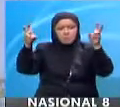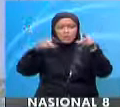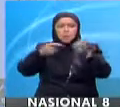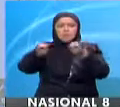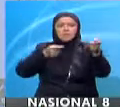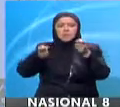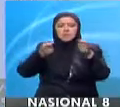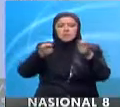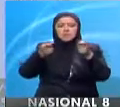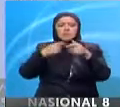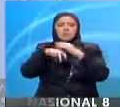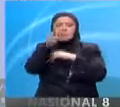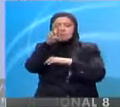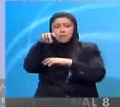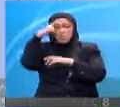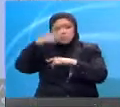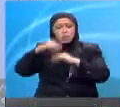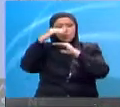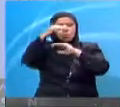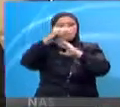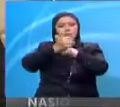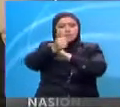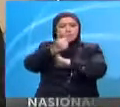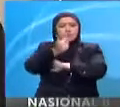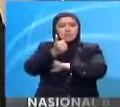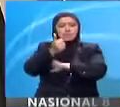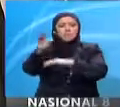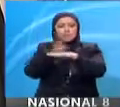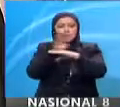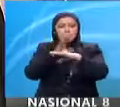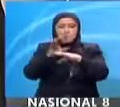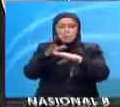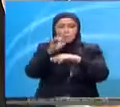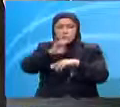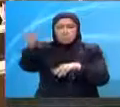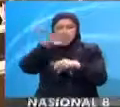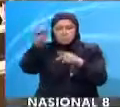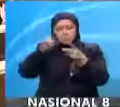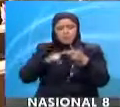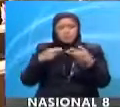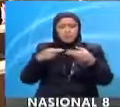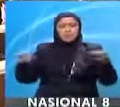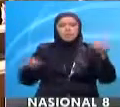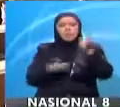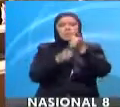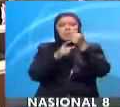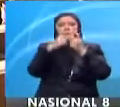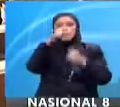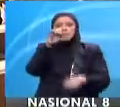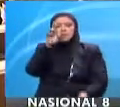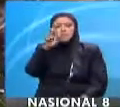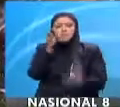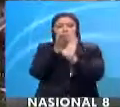bakat 22 untuk prestasi penjagaan yang unggul persidangan itu diresmikan timbalan Gubernur Bank Negara Datuk Muhammad